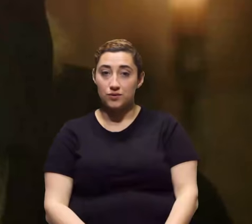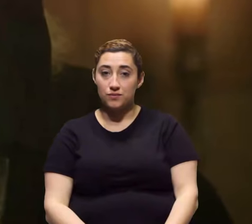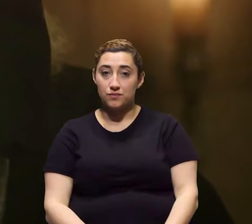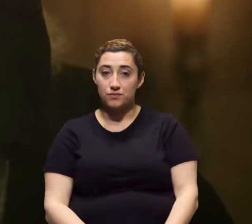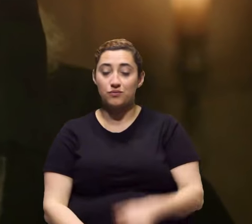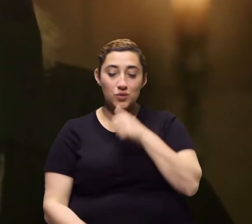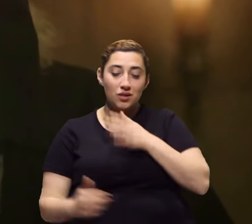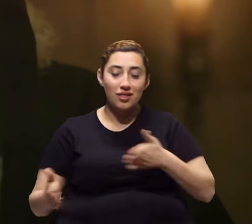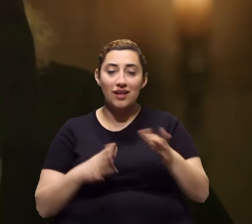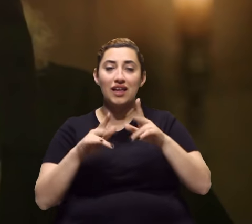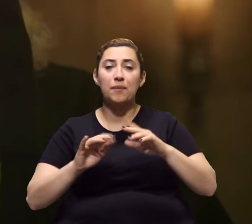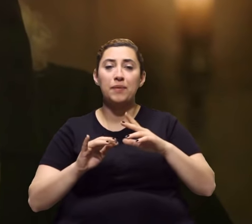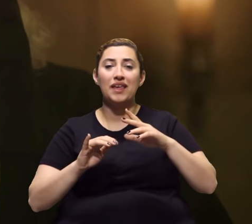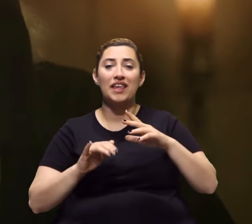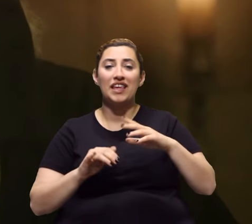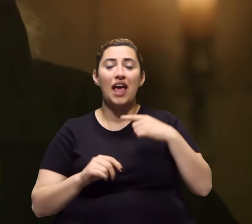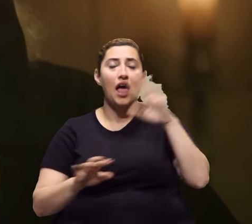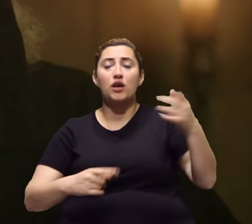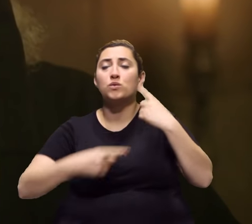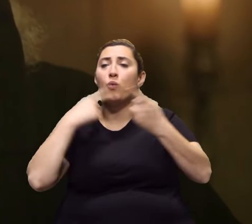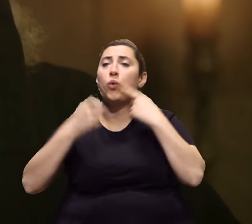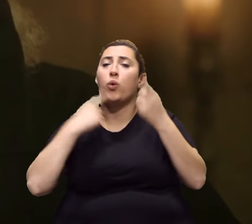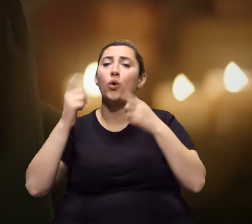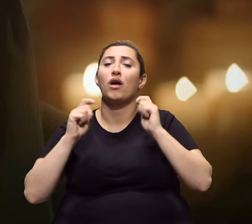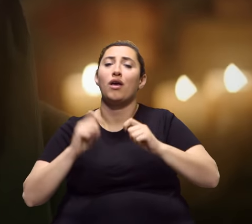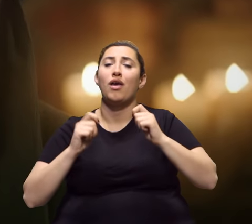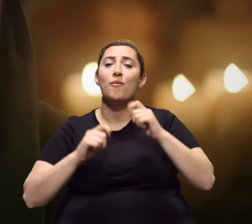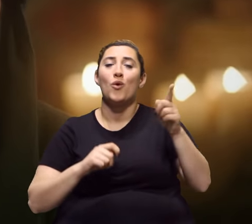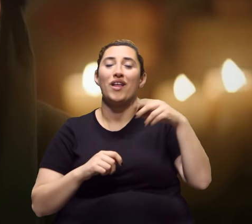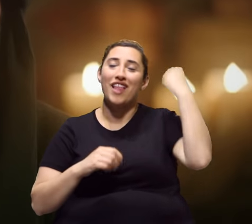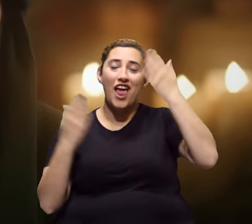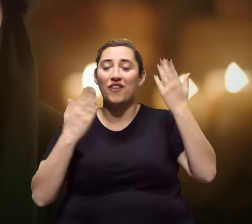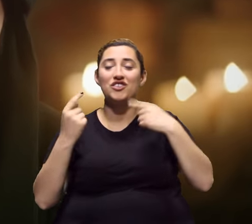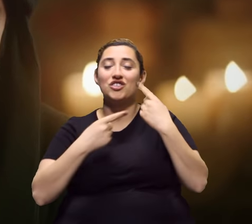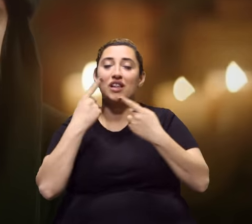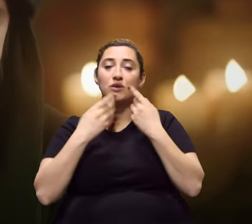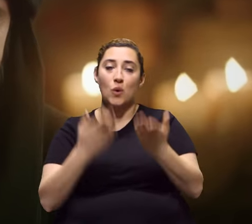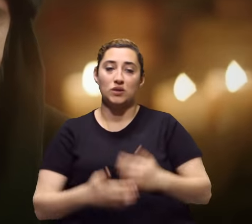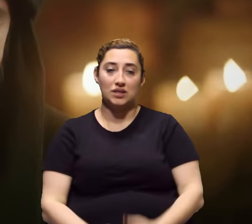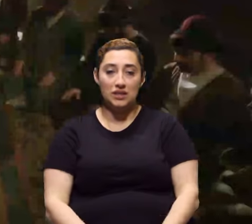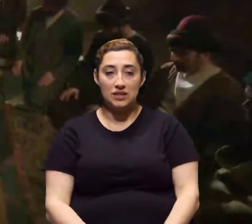Pınarlar gibi çağlar dillerinde dervişlerin ilahileriniz.